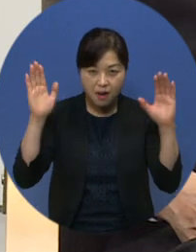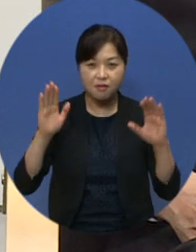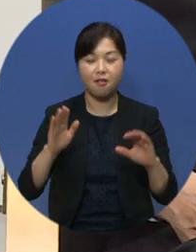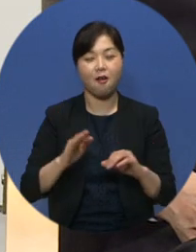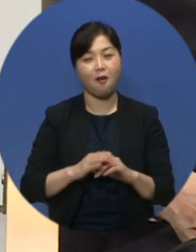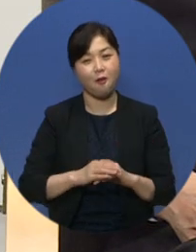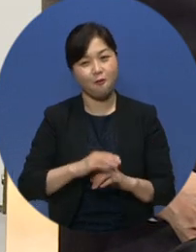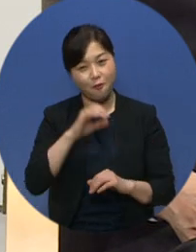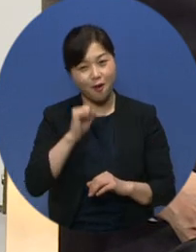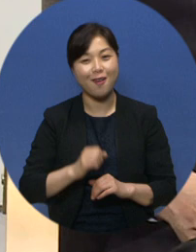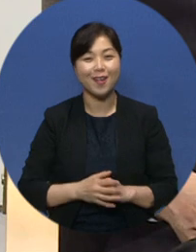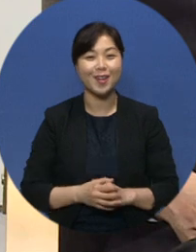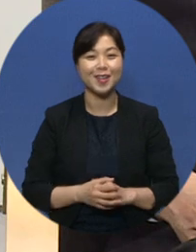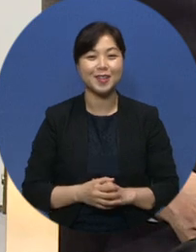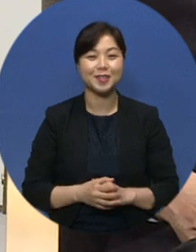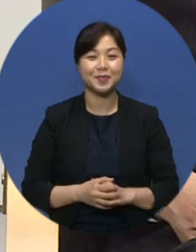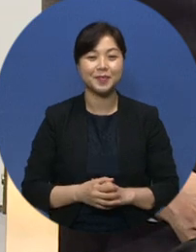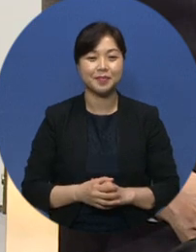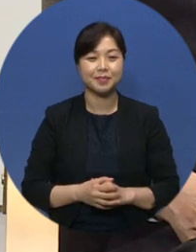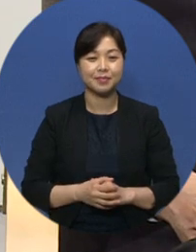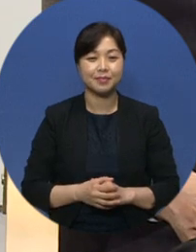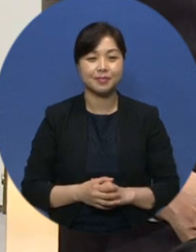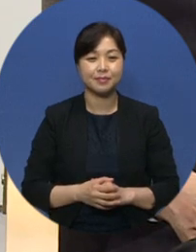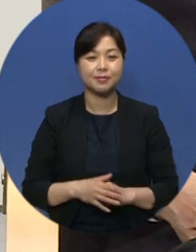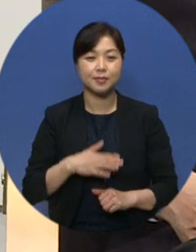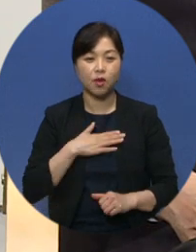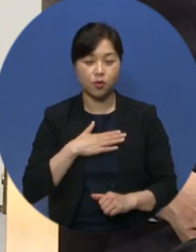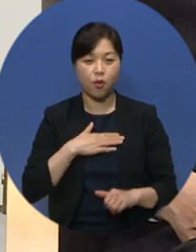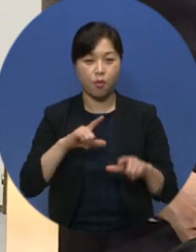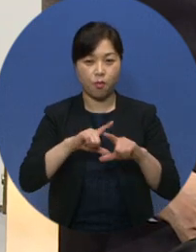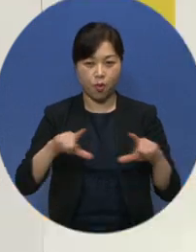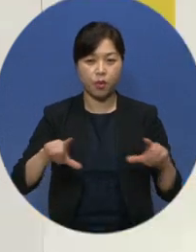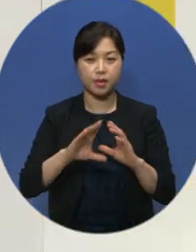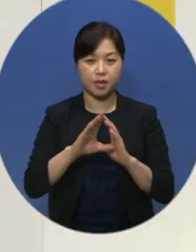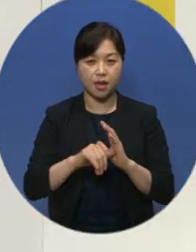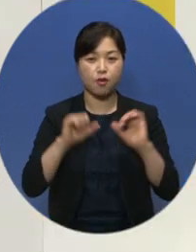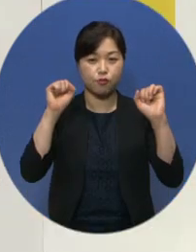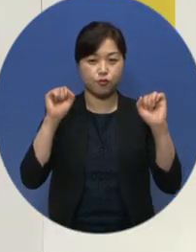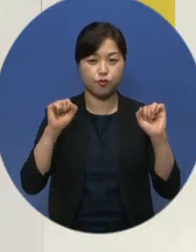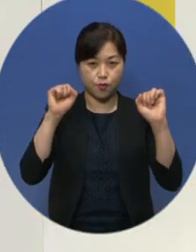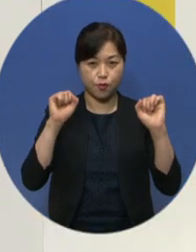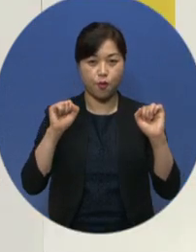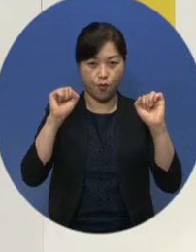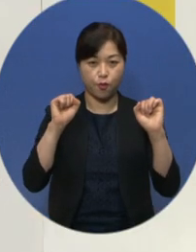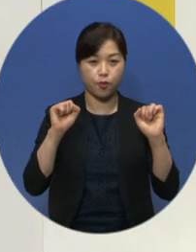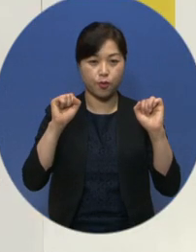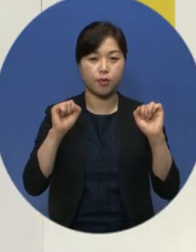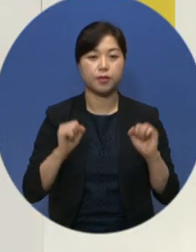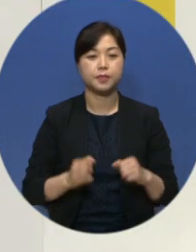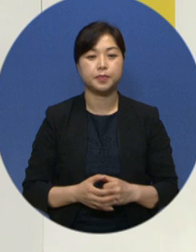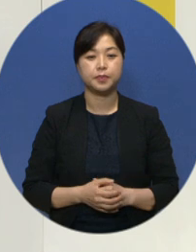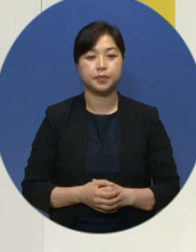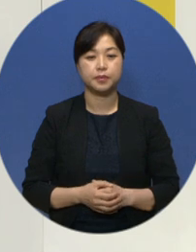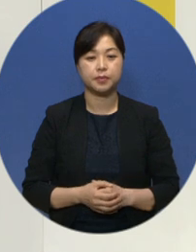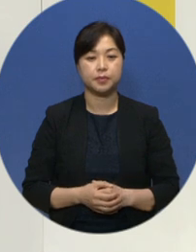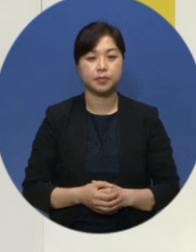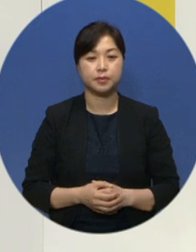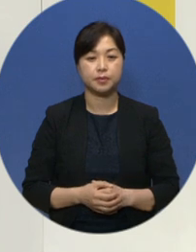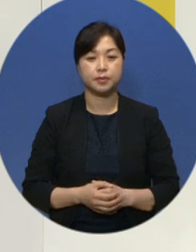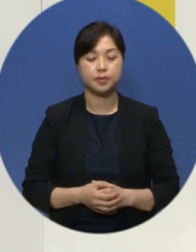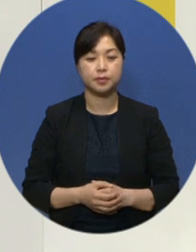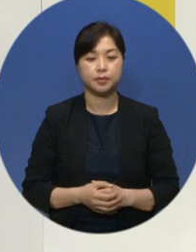경쾌한 세요 네 저도 뭐 그 평상시 이제 운동을 조금씩 하고 있구요 예 에 또 뭐